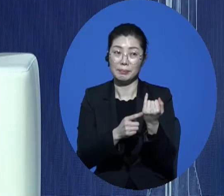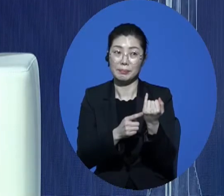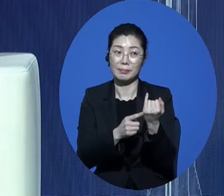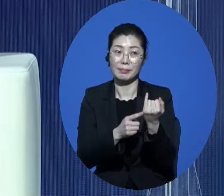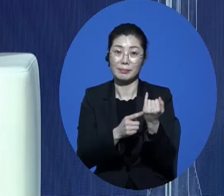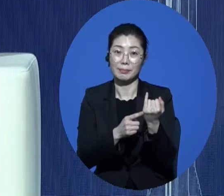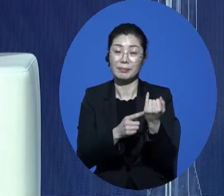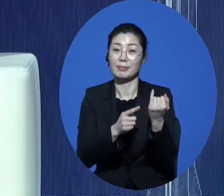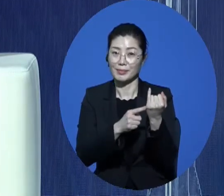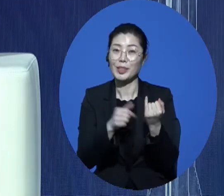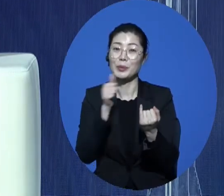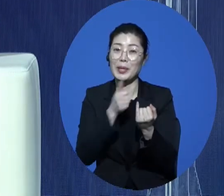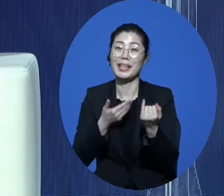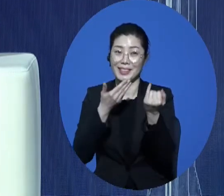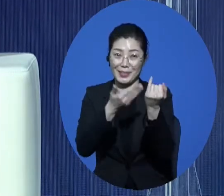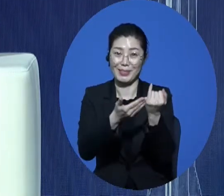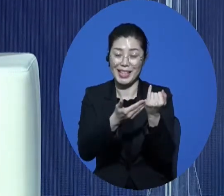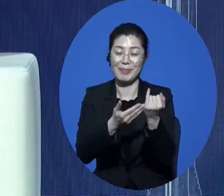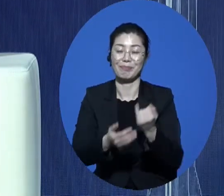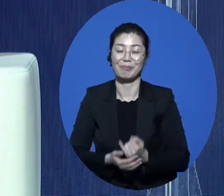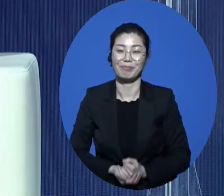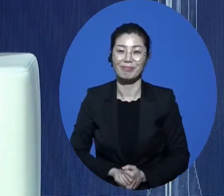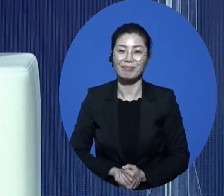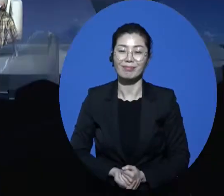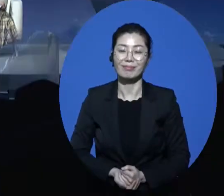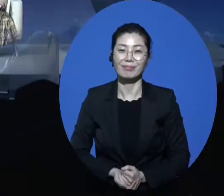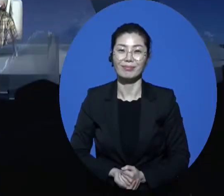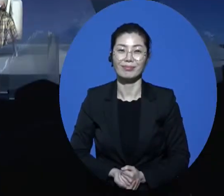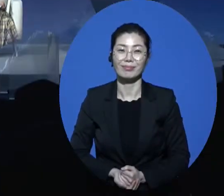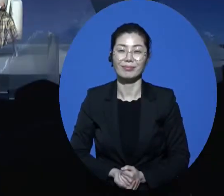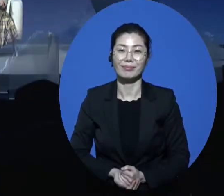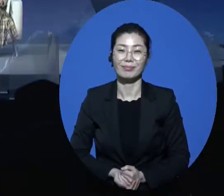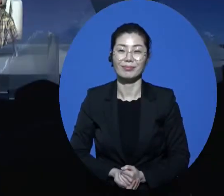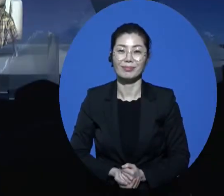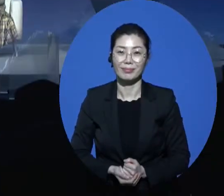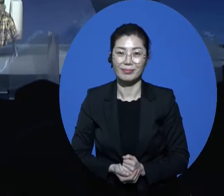드라가나 시릭 밀로바노님을 소개합니다. 네.